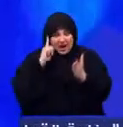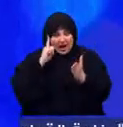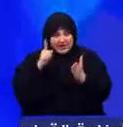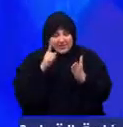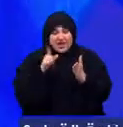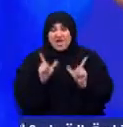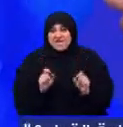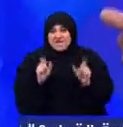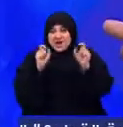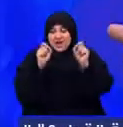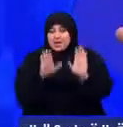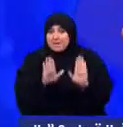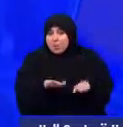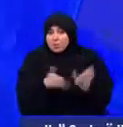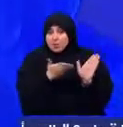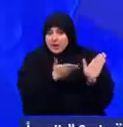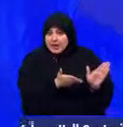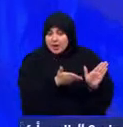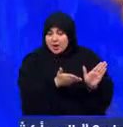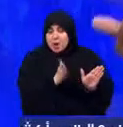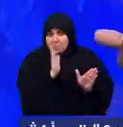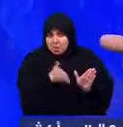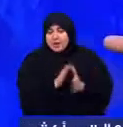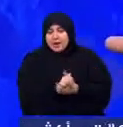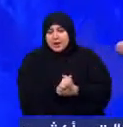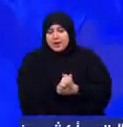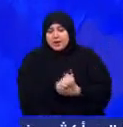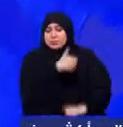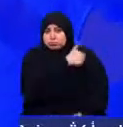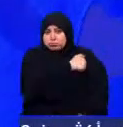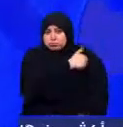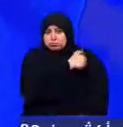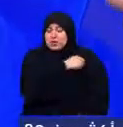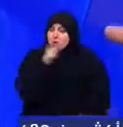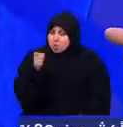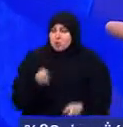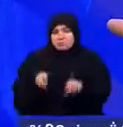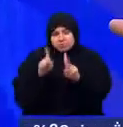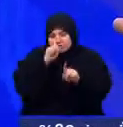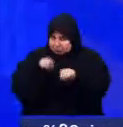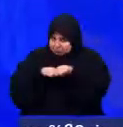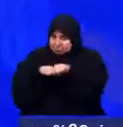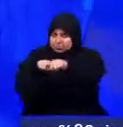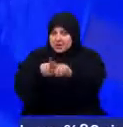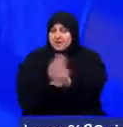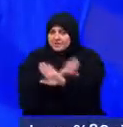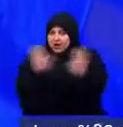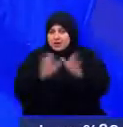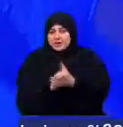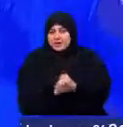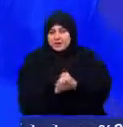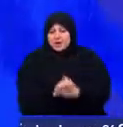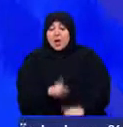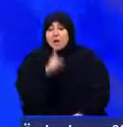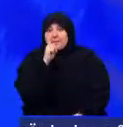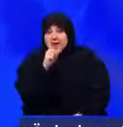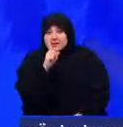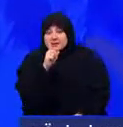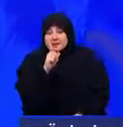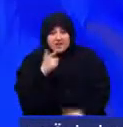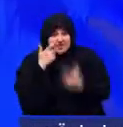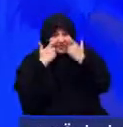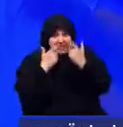المتحورات الموجودة الآن قد يكون تكون اللقاحات الموجودة كافية لها، ولكن هذا لا يعني